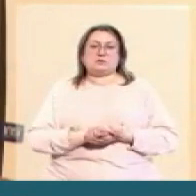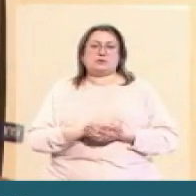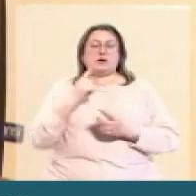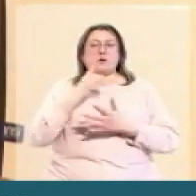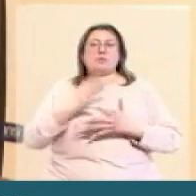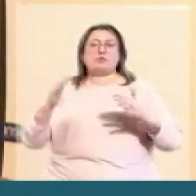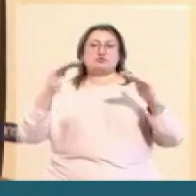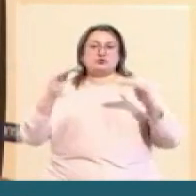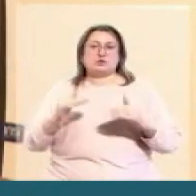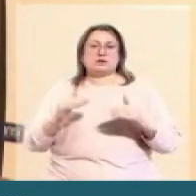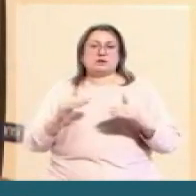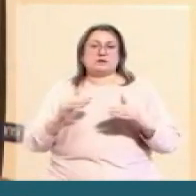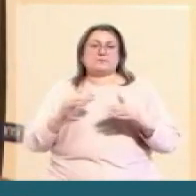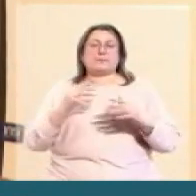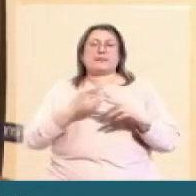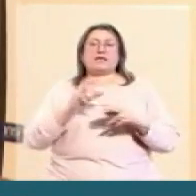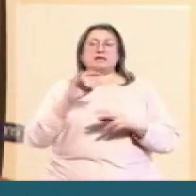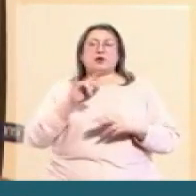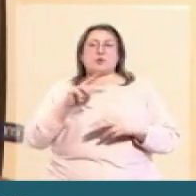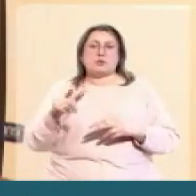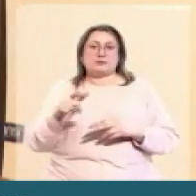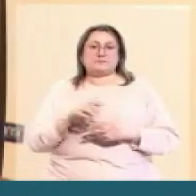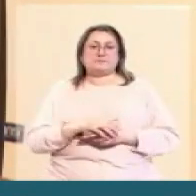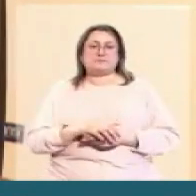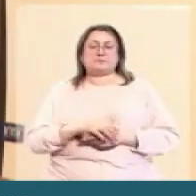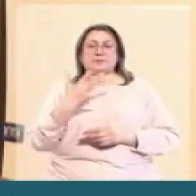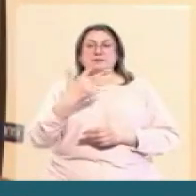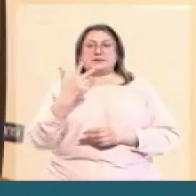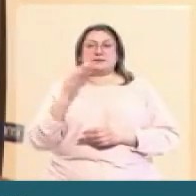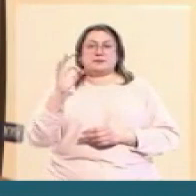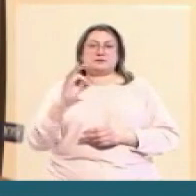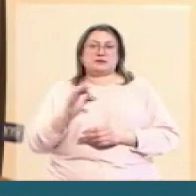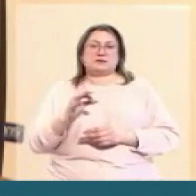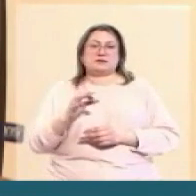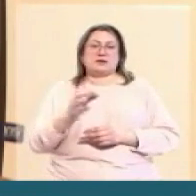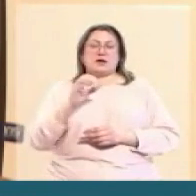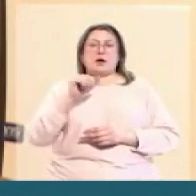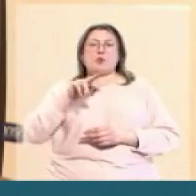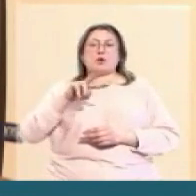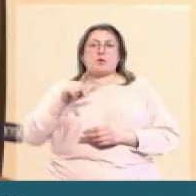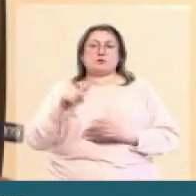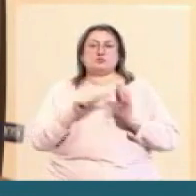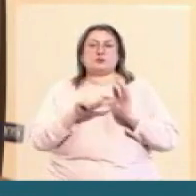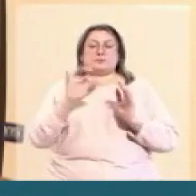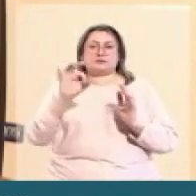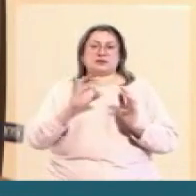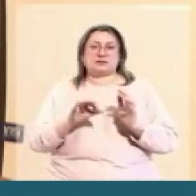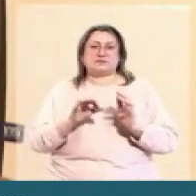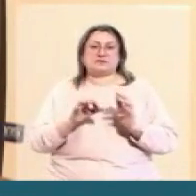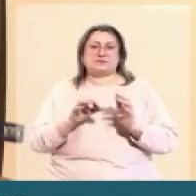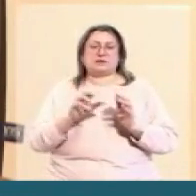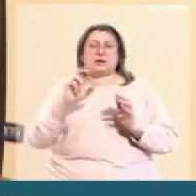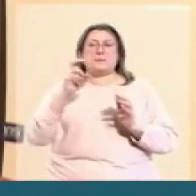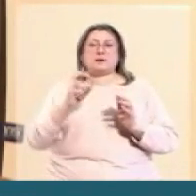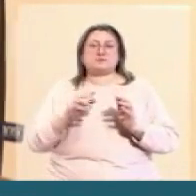Наибольшее снижение допущено в Сарыкольском – 53%, а в Уликольском – 60%,